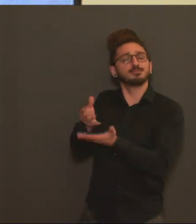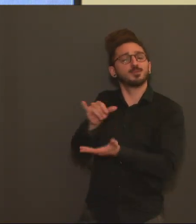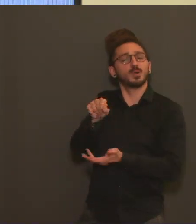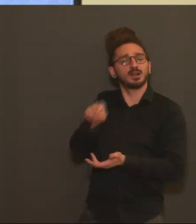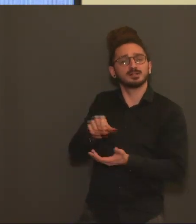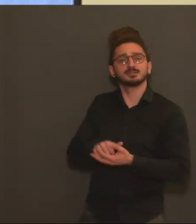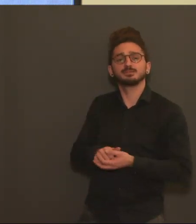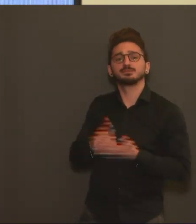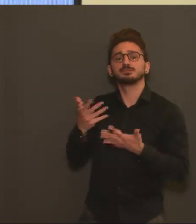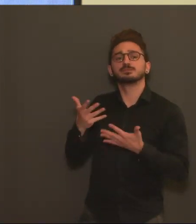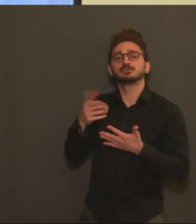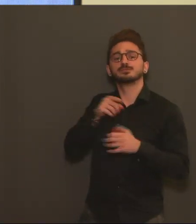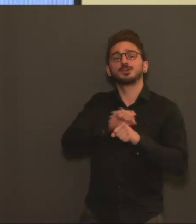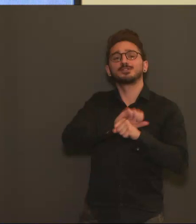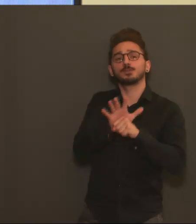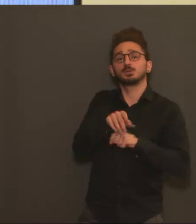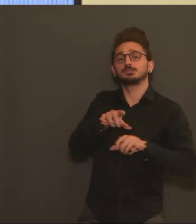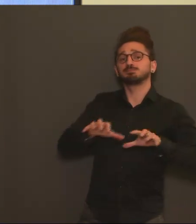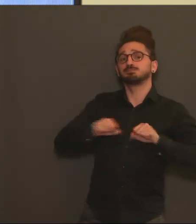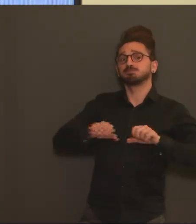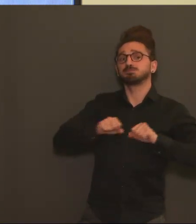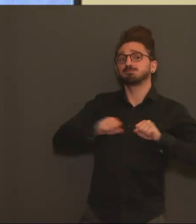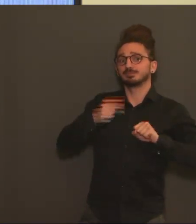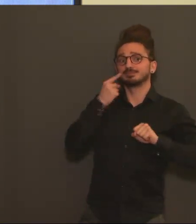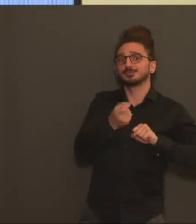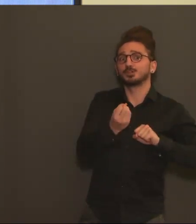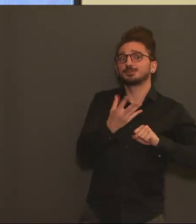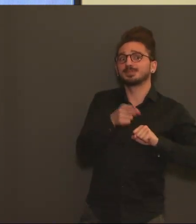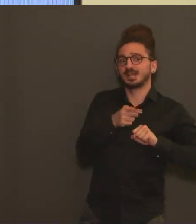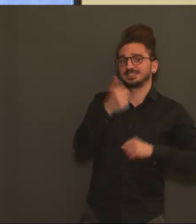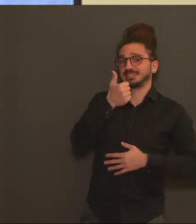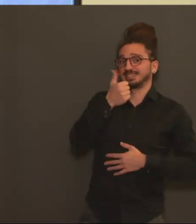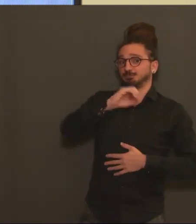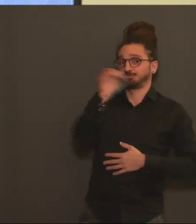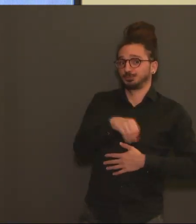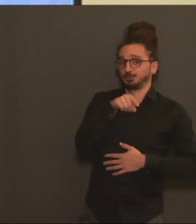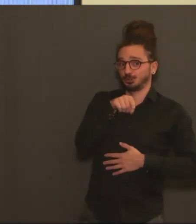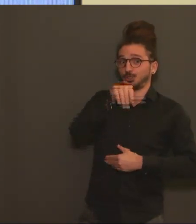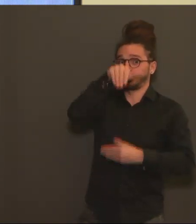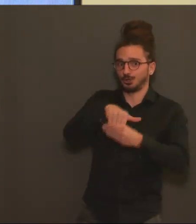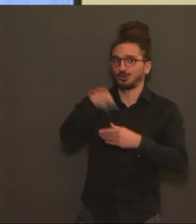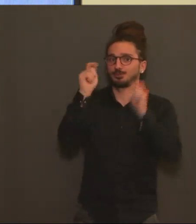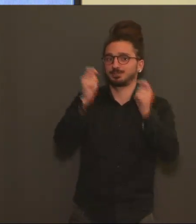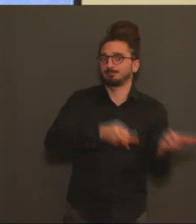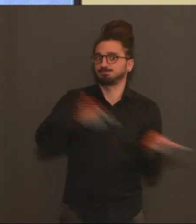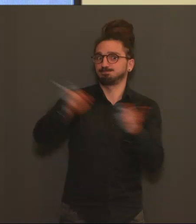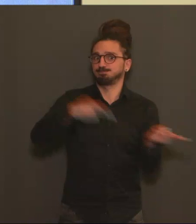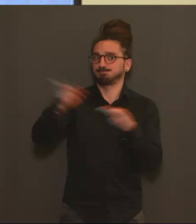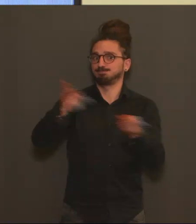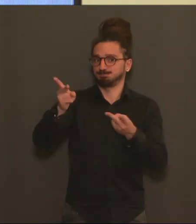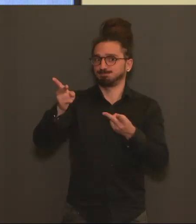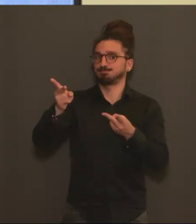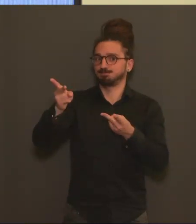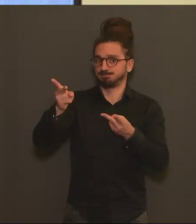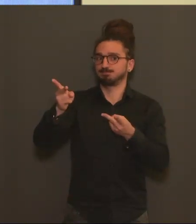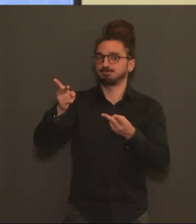6% au niveau des gens hospitalisés, ce qui est un chiffre qui est stable au cours du temps, et donc nous n'avons pas de raison de penser